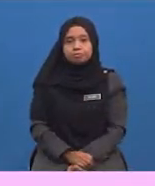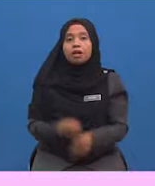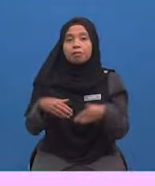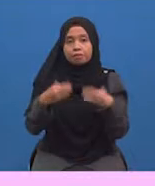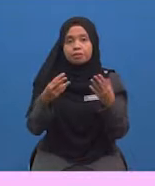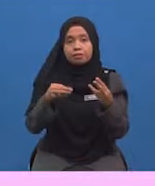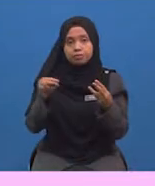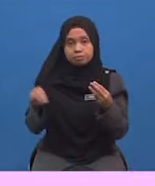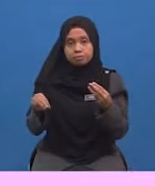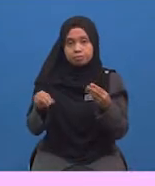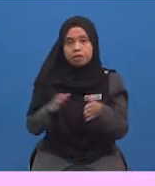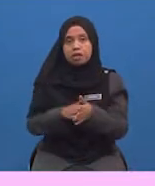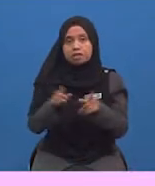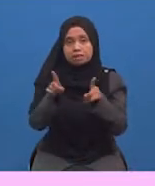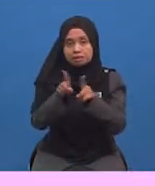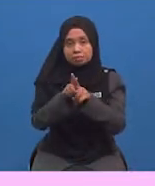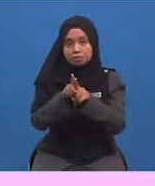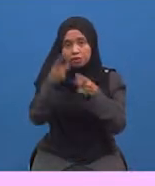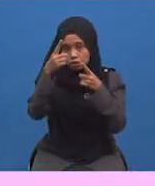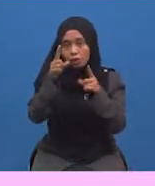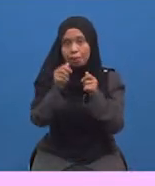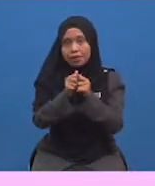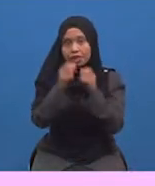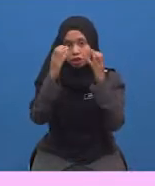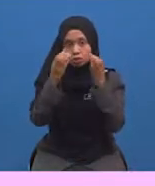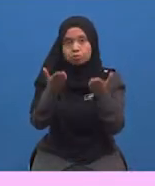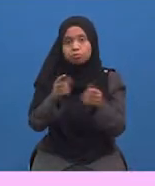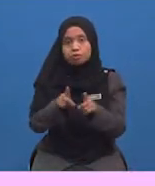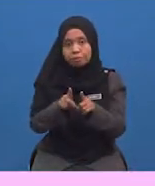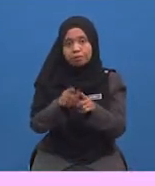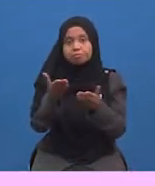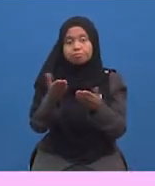Bagaimana murid-murid? Sama tak jawapan anda dengan jawapan cikgu?